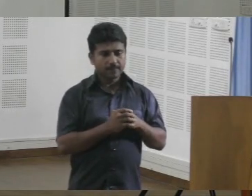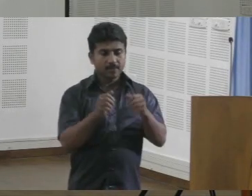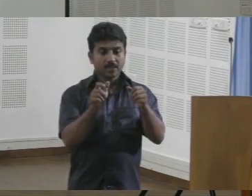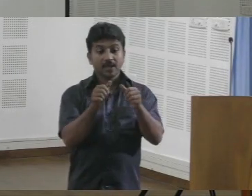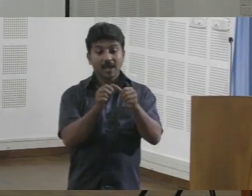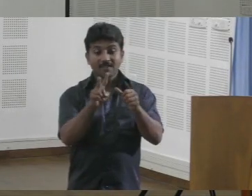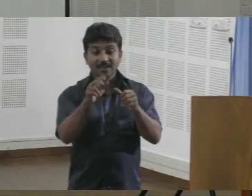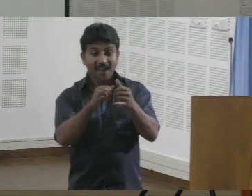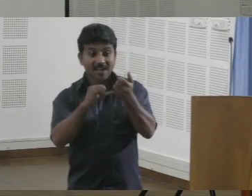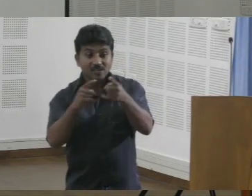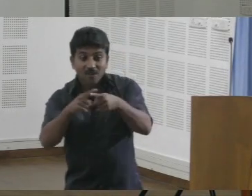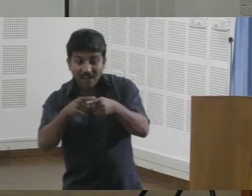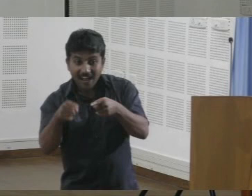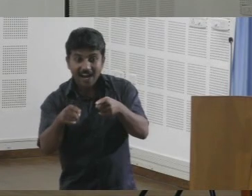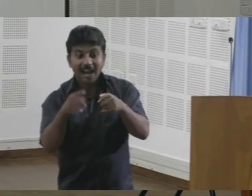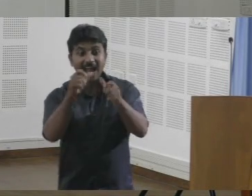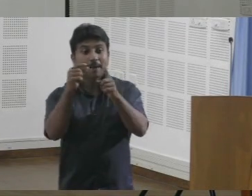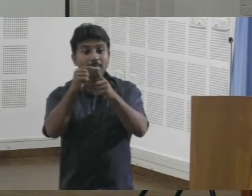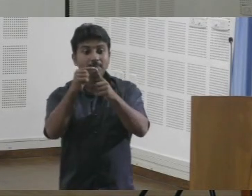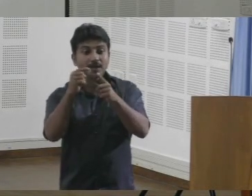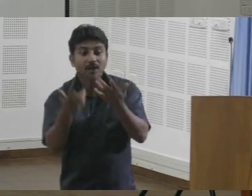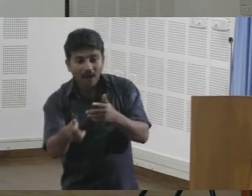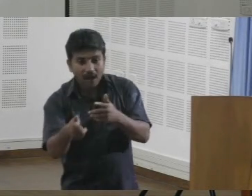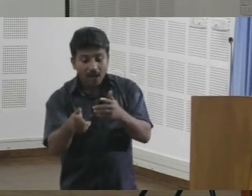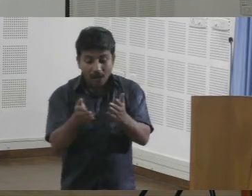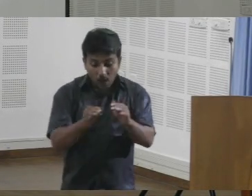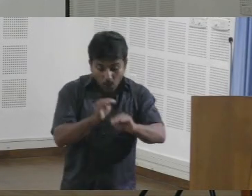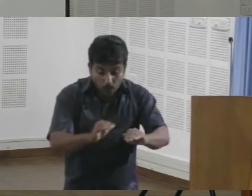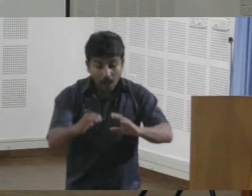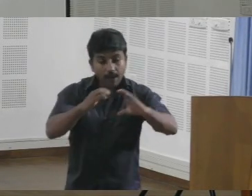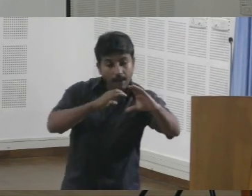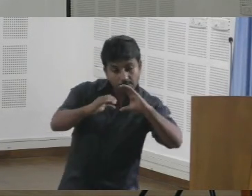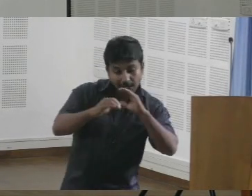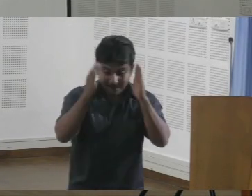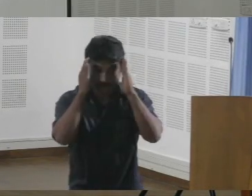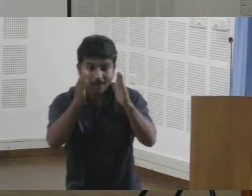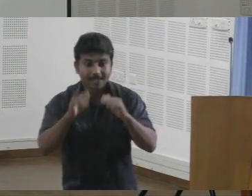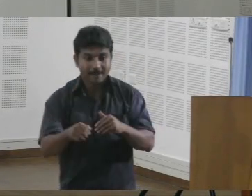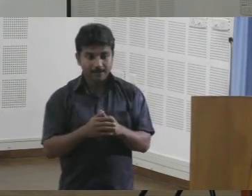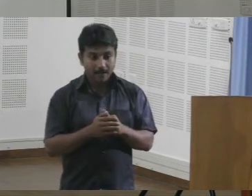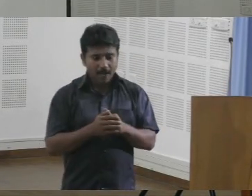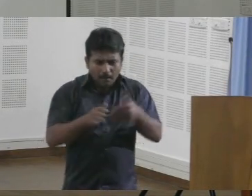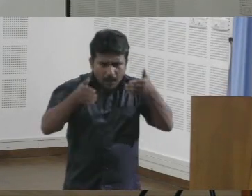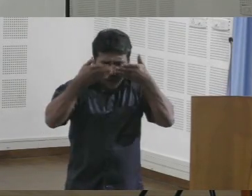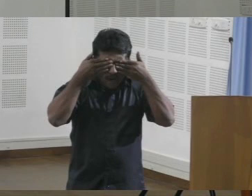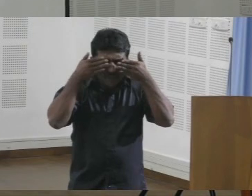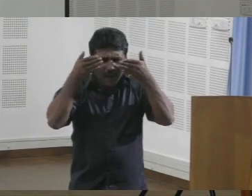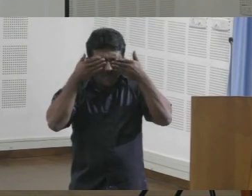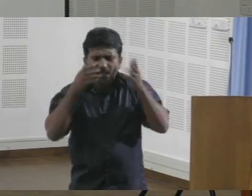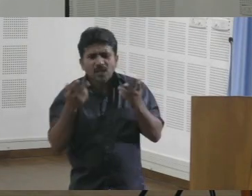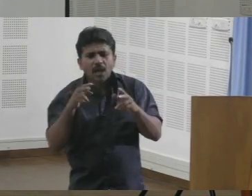ആവാസ് മെയിൻലി ഫോക്കസ് ചെയ്യുന്നത് കമ്മ്യൂണിക്കേഷൻ ഡിഫിക്കൽറ്റീസിലാണ് കുട്ടികളുടെ. അപ്പൊ എനിക്ക് തോന്നി ഓട്ടിസം എന്ന് പറയുന്നത് മെയിൻ ആയിട്ടും